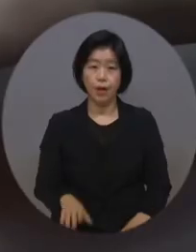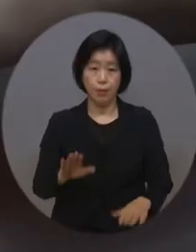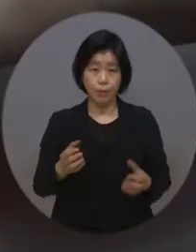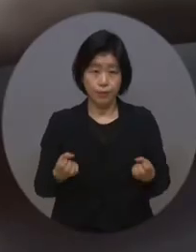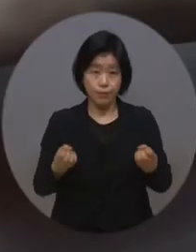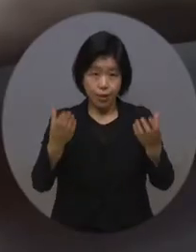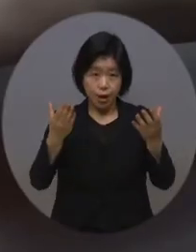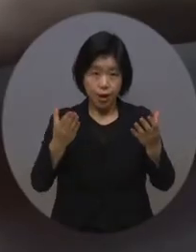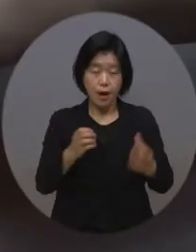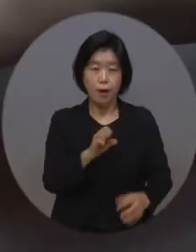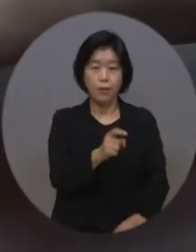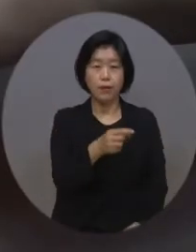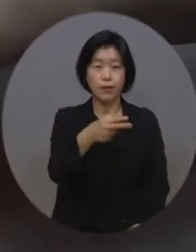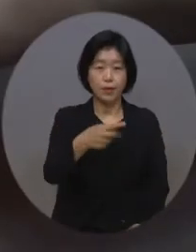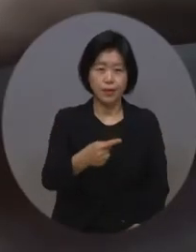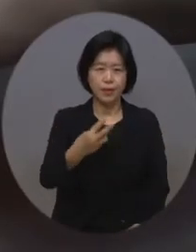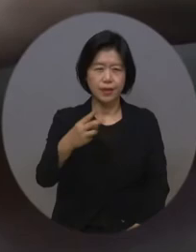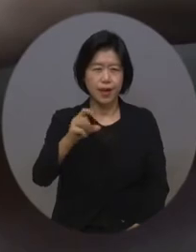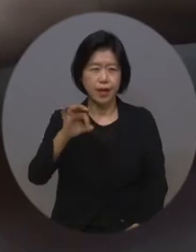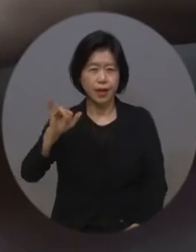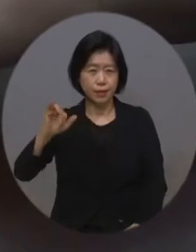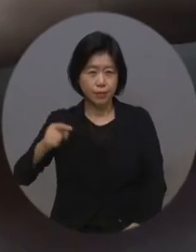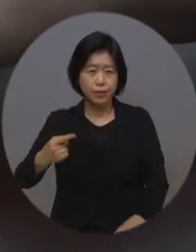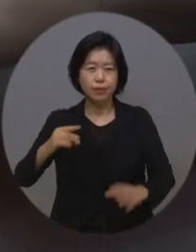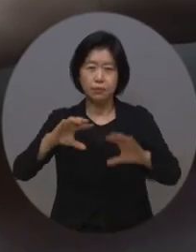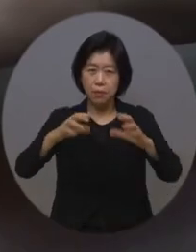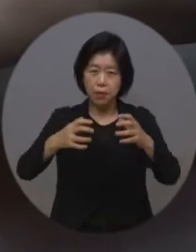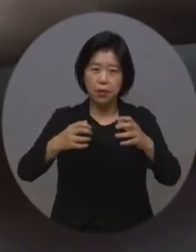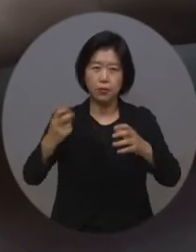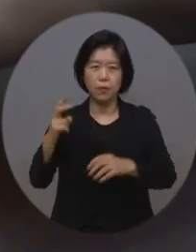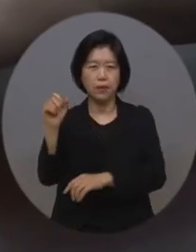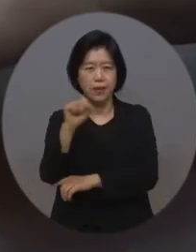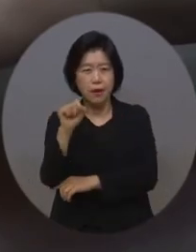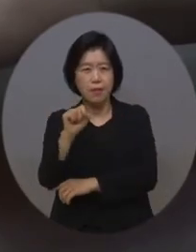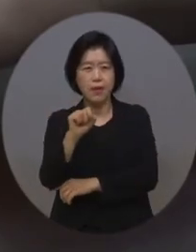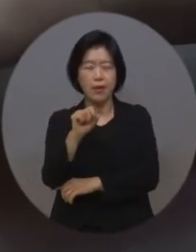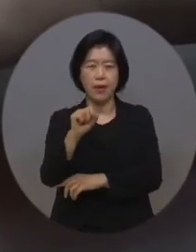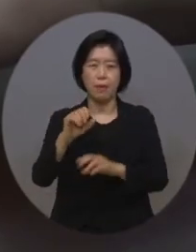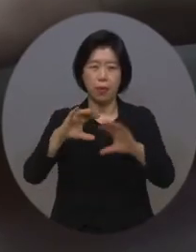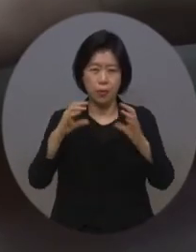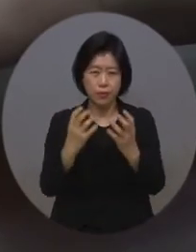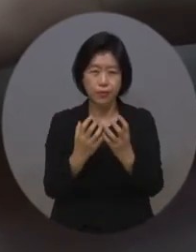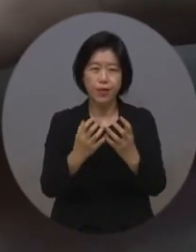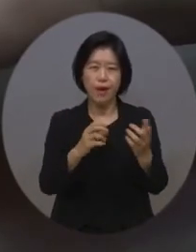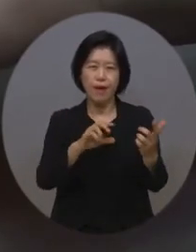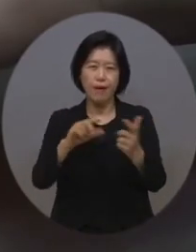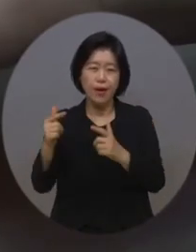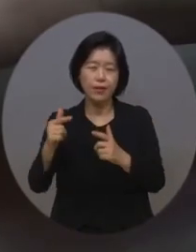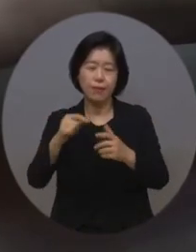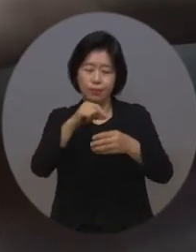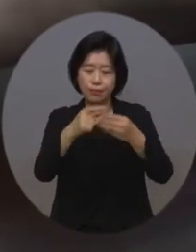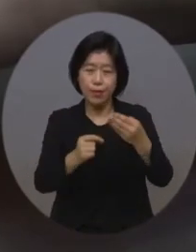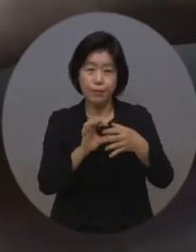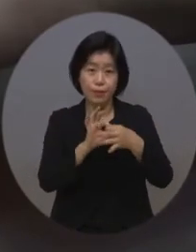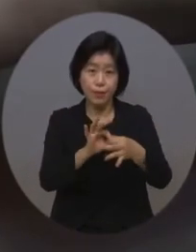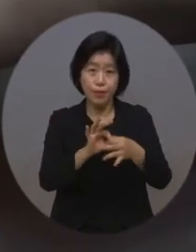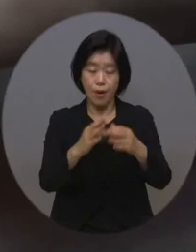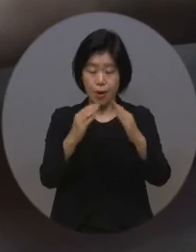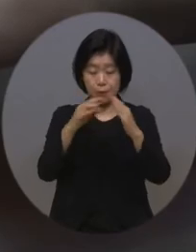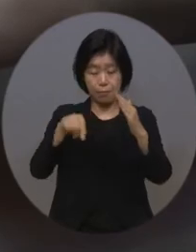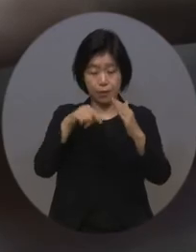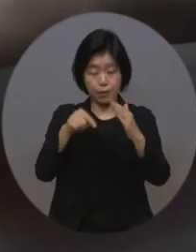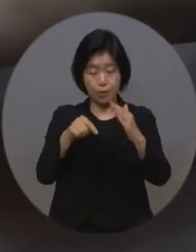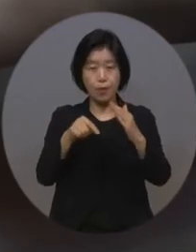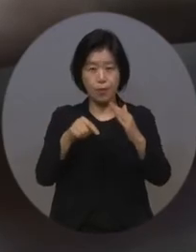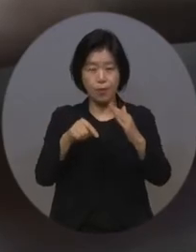축제는 머드 라이브 인 더 월드, 드라이빙 보령 아일랜드 등의 온라인 프로그램을 통해 집에서도 생생한 현장감을 느낄